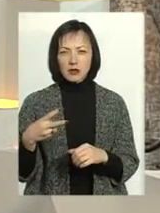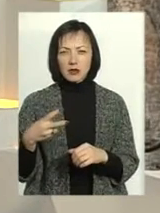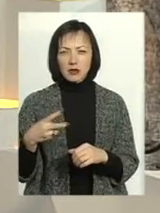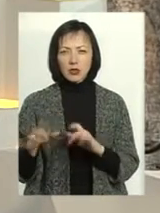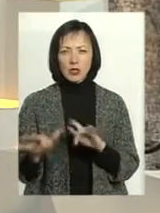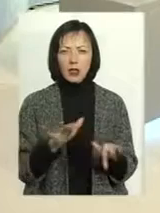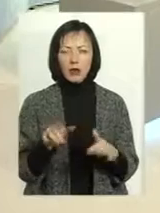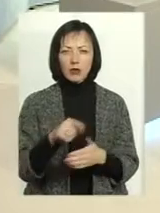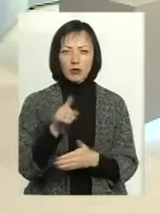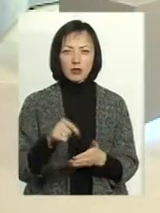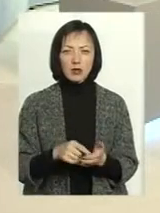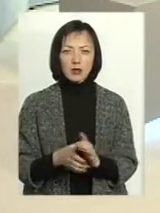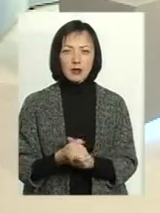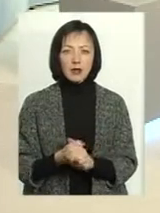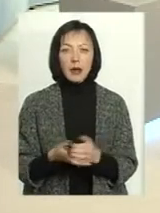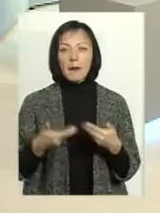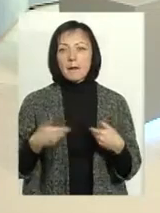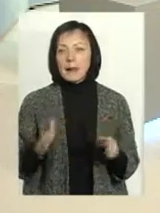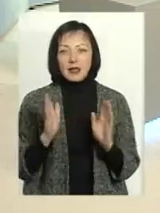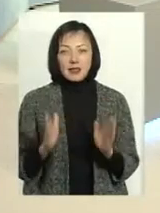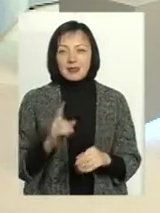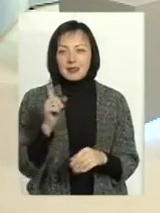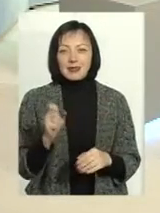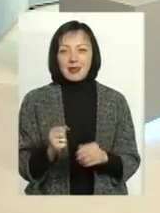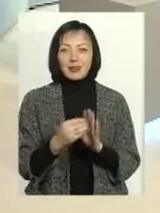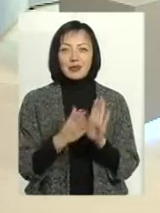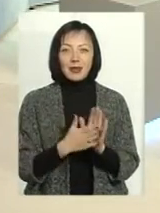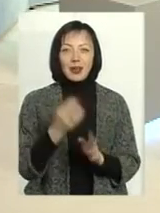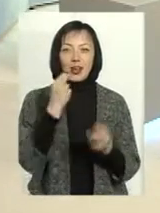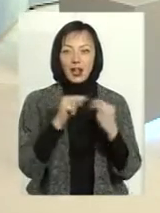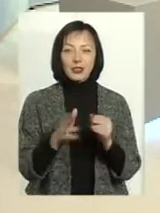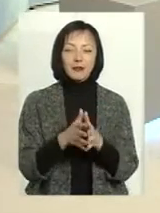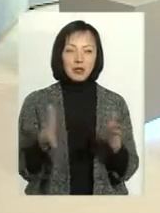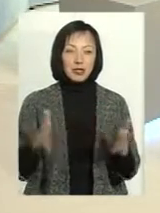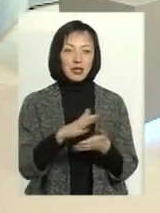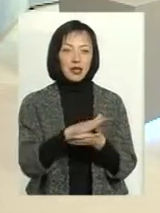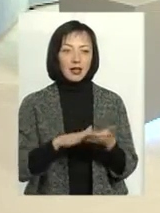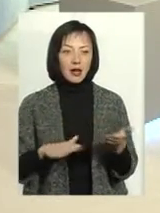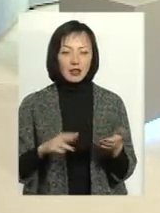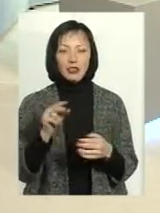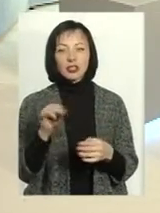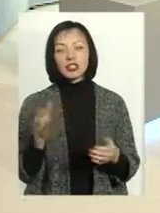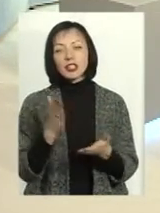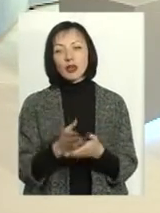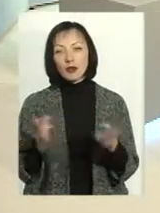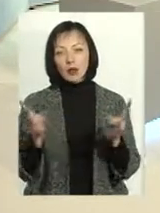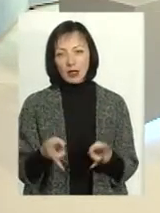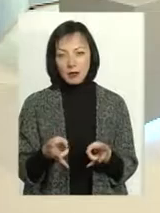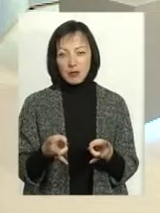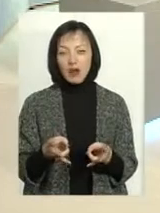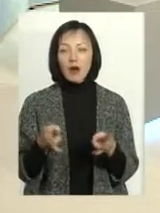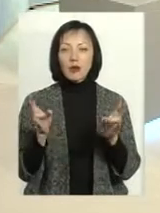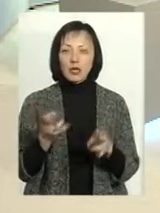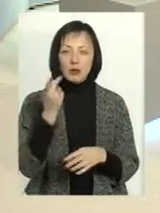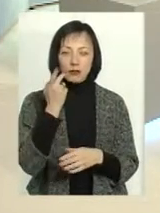професійної діяльності адвокатів? Ми тільки за, щоб прописати краще, більше і так далі. Чи є потреба в цьому наразі? Звичайно, що